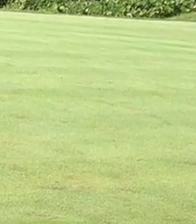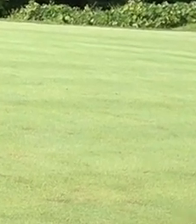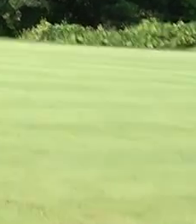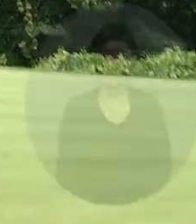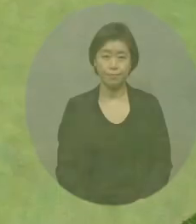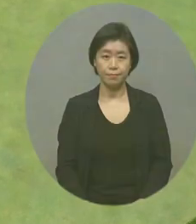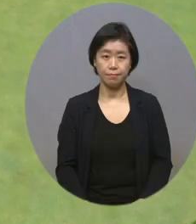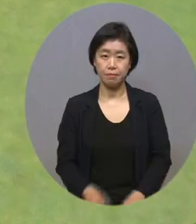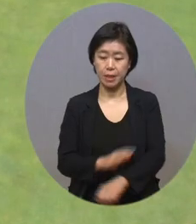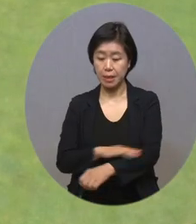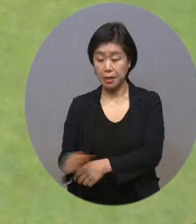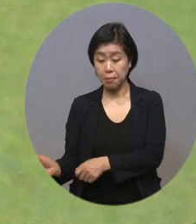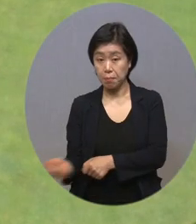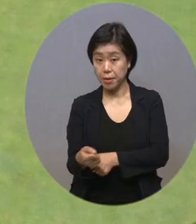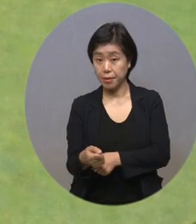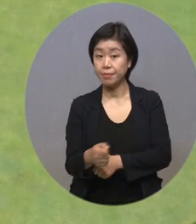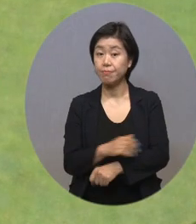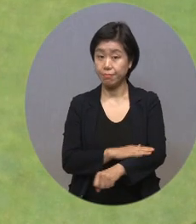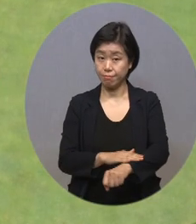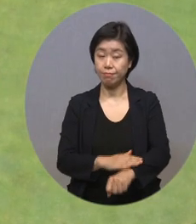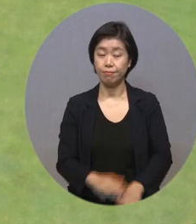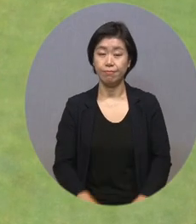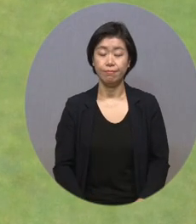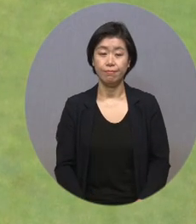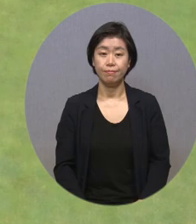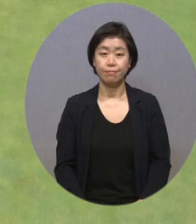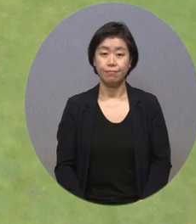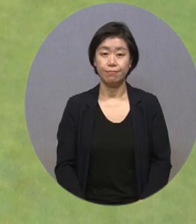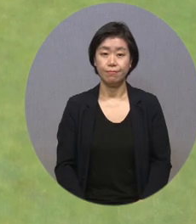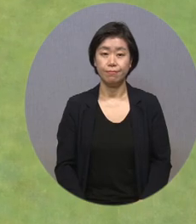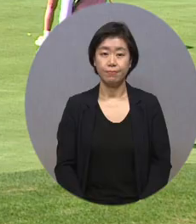나이스 퍼트. 나이스 퍼트.